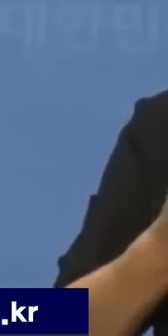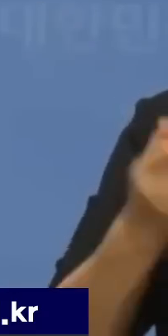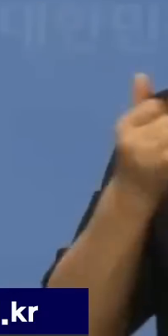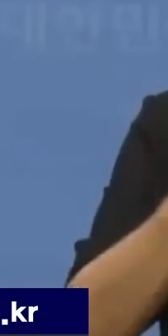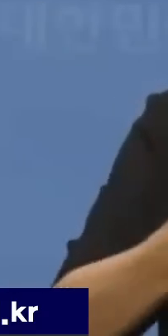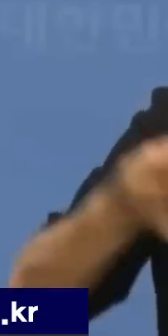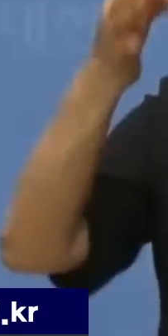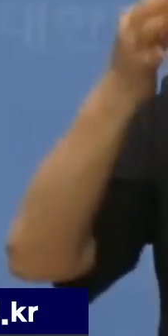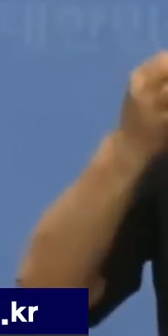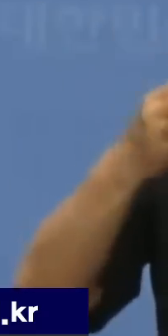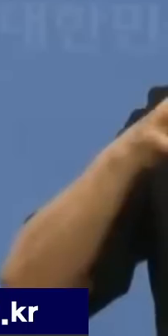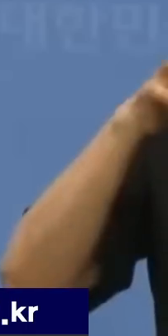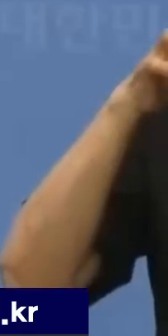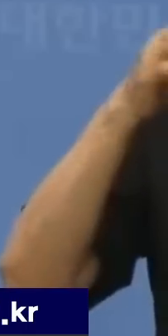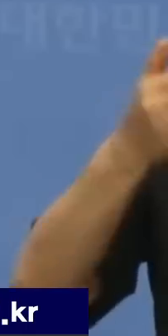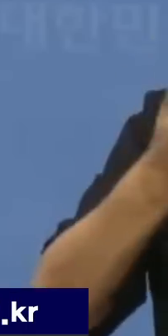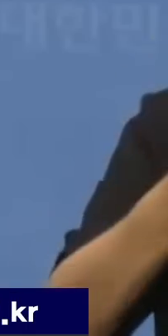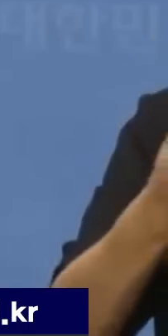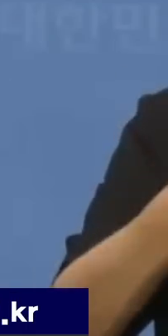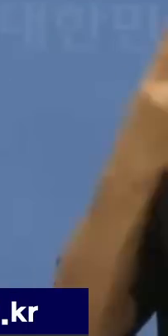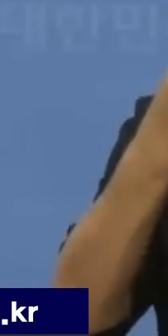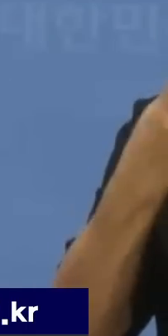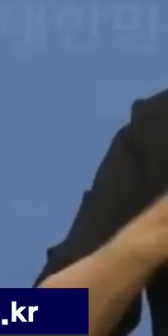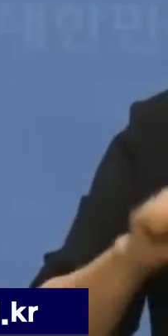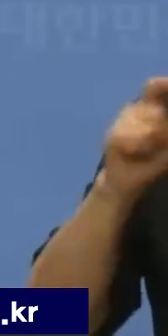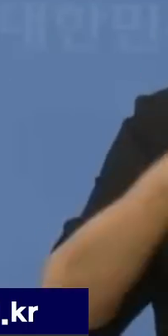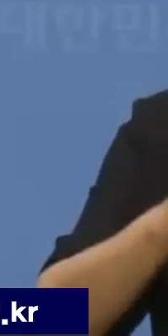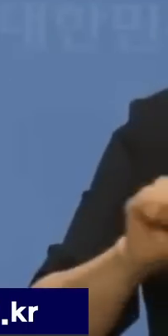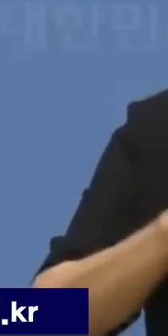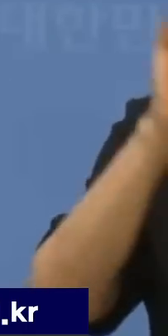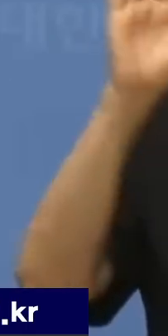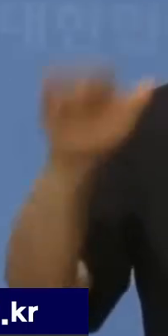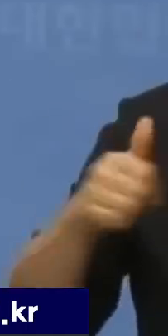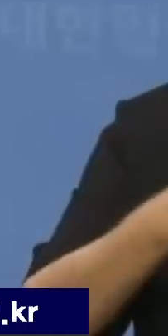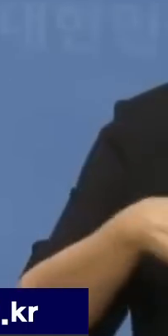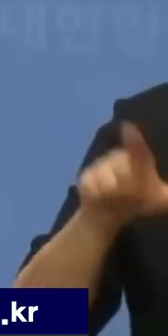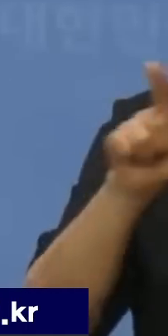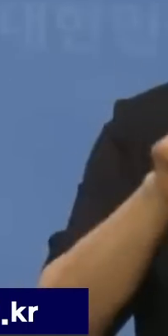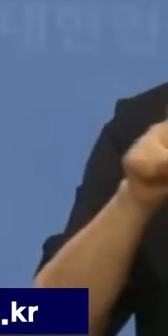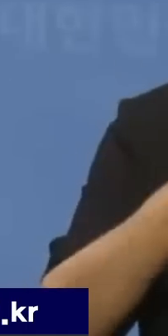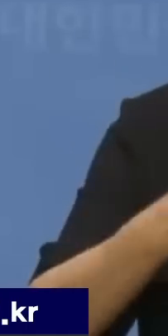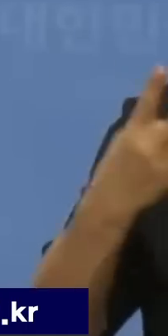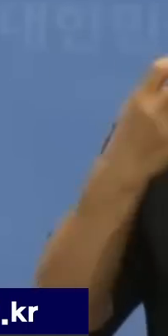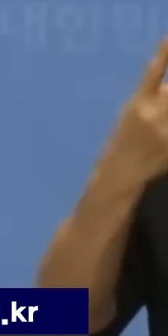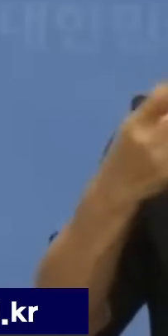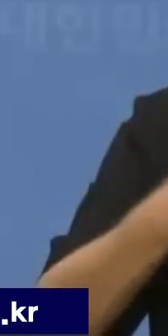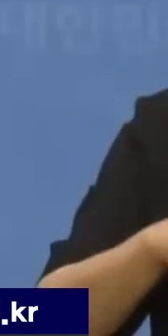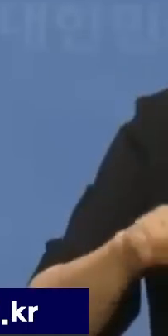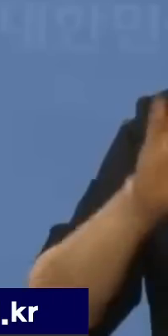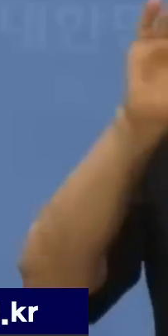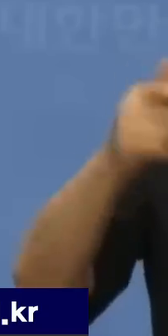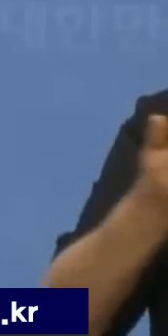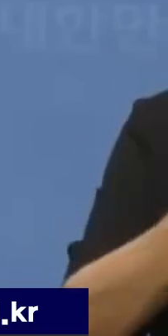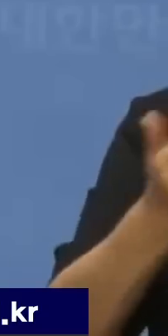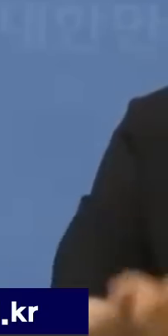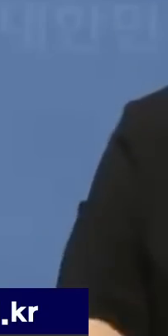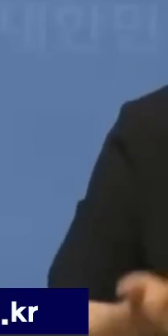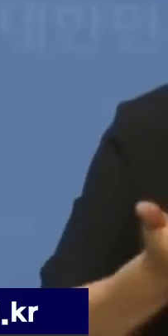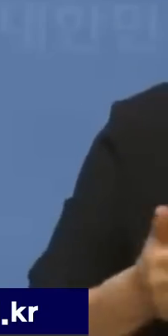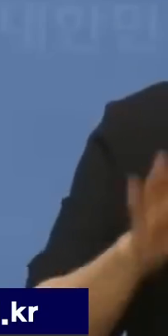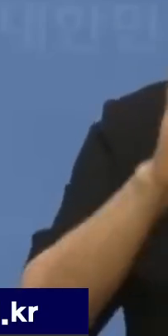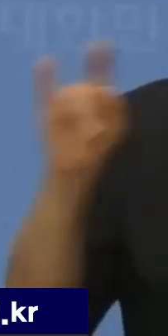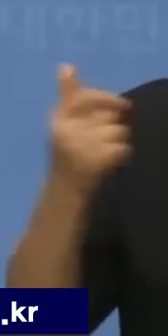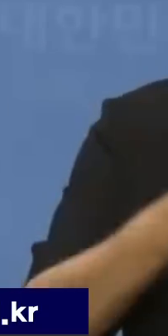있었음에도 요금 인상 요인을 억제했고 2021년 하반기부터 국제 천연가스 가격이 2021년 1분기 대비 최대